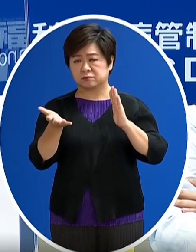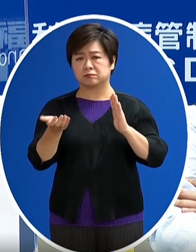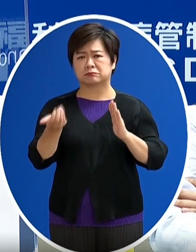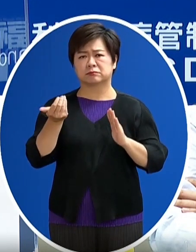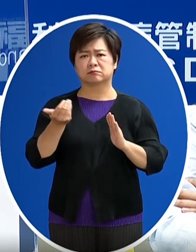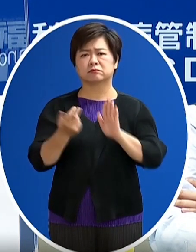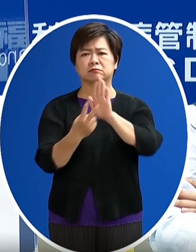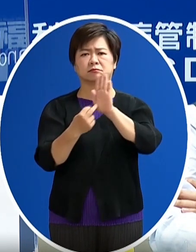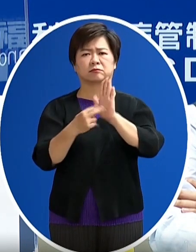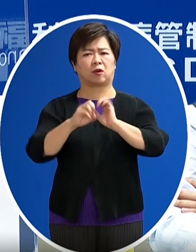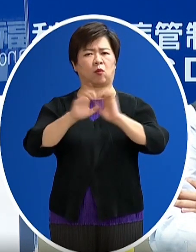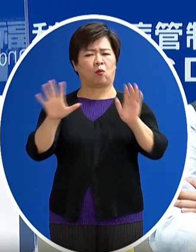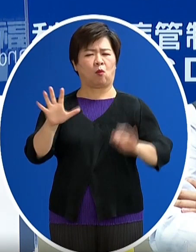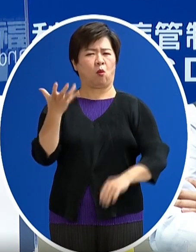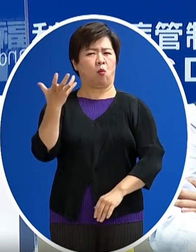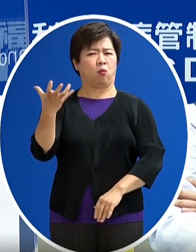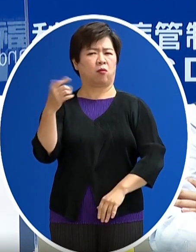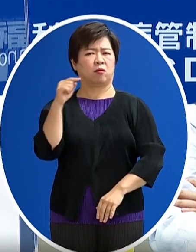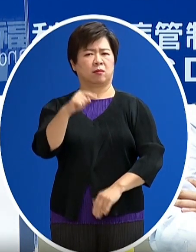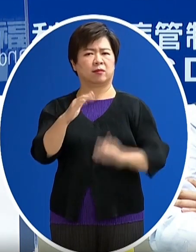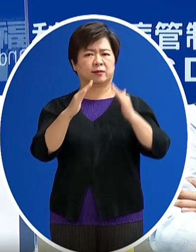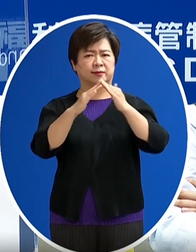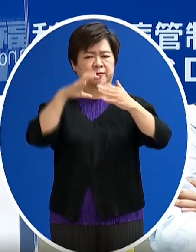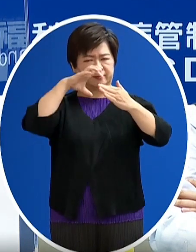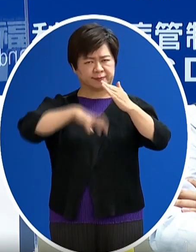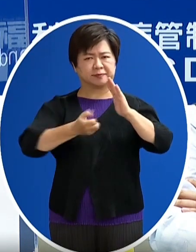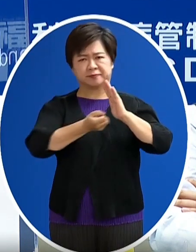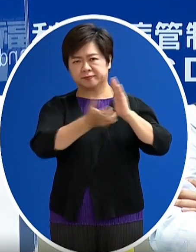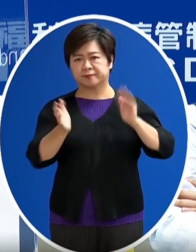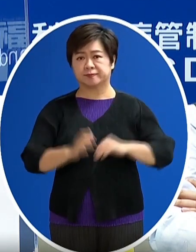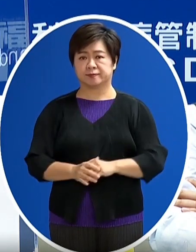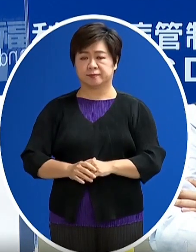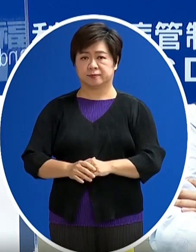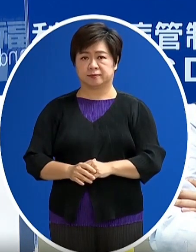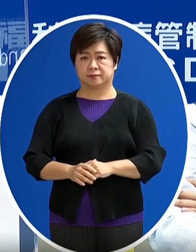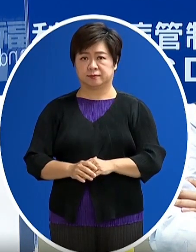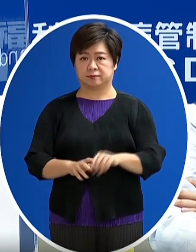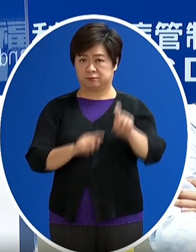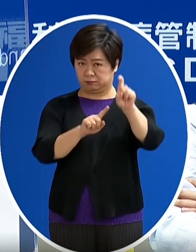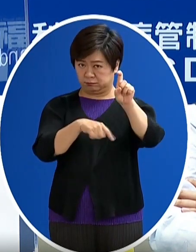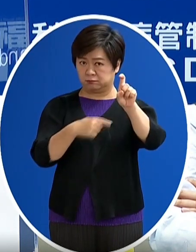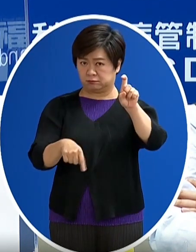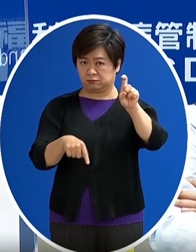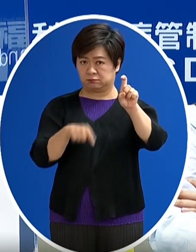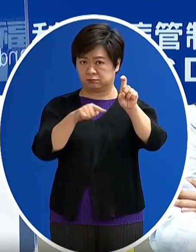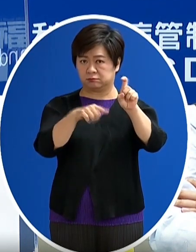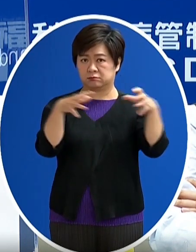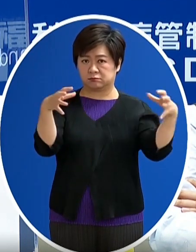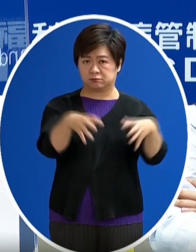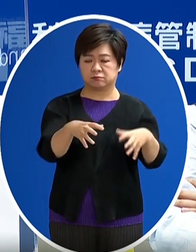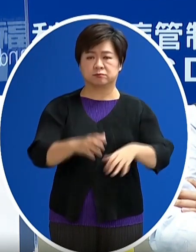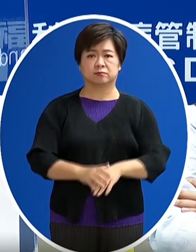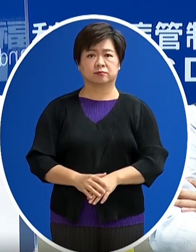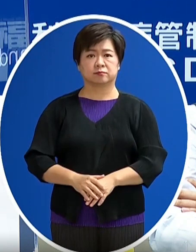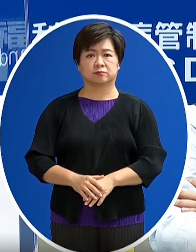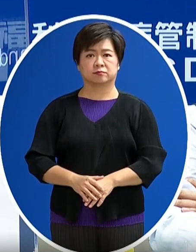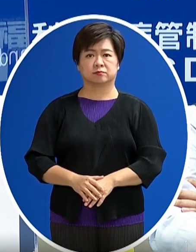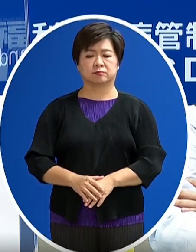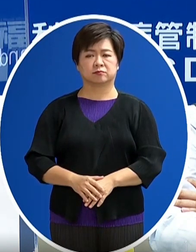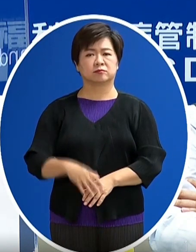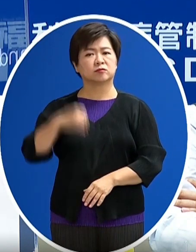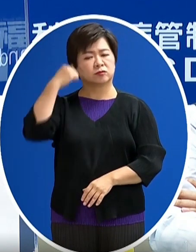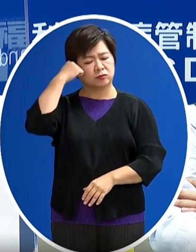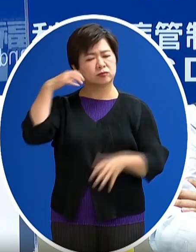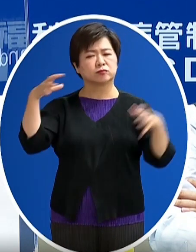多的一个案例，总共在这里面有十个个案，有十个个案，那都是同住